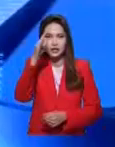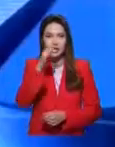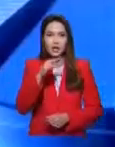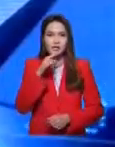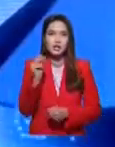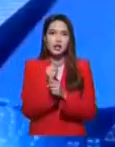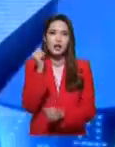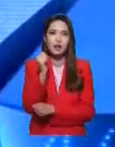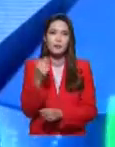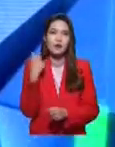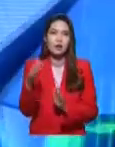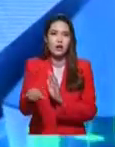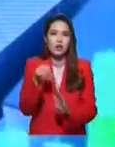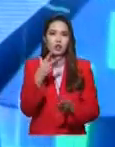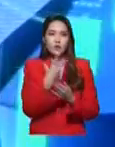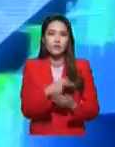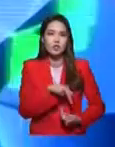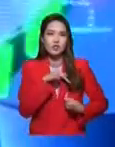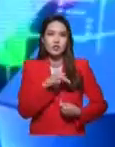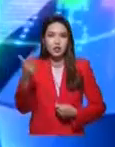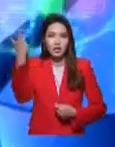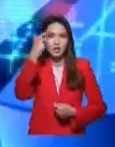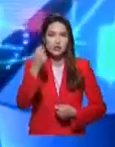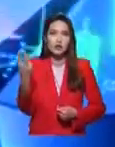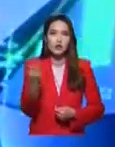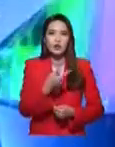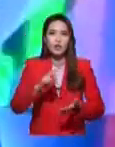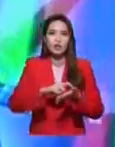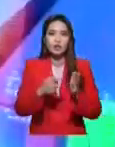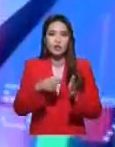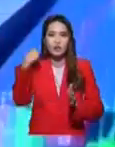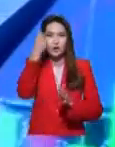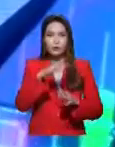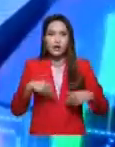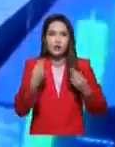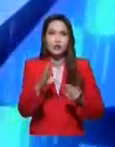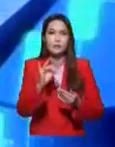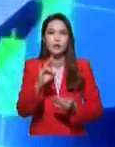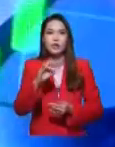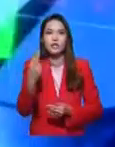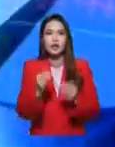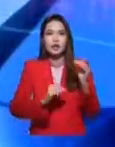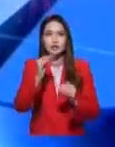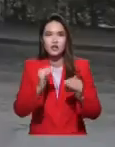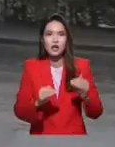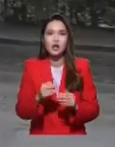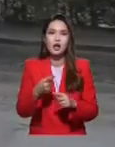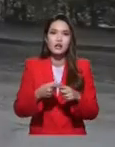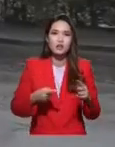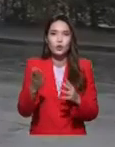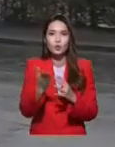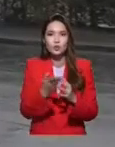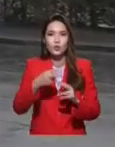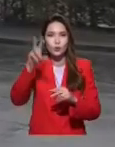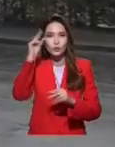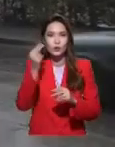казахстанские работодатели задолжали своим сотрудникам. Данные за второй квартал года представили в бюро нацстатистики. Львиная доля этой